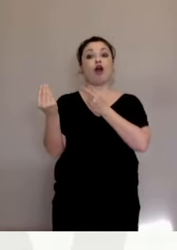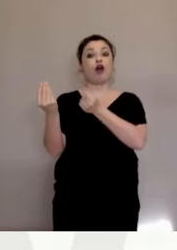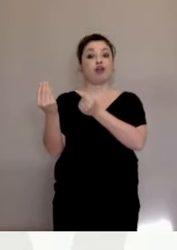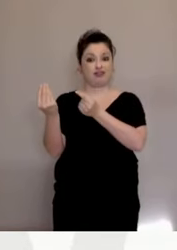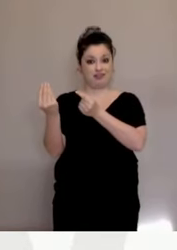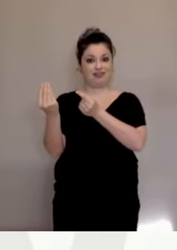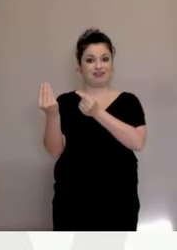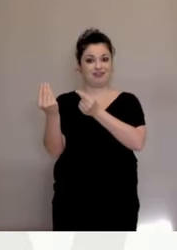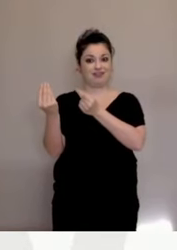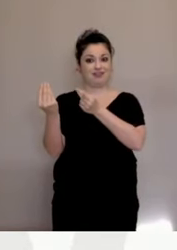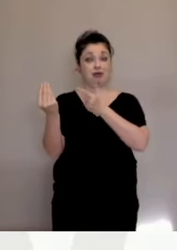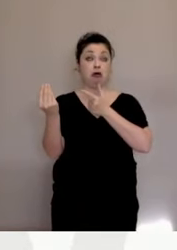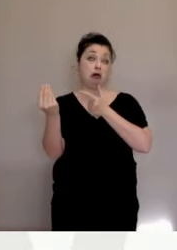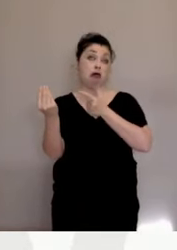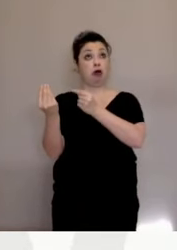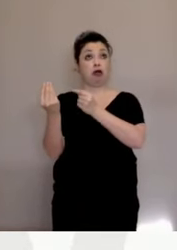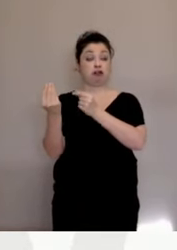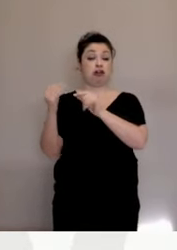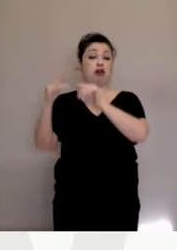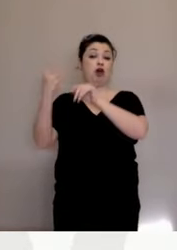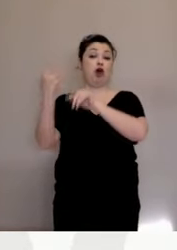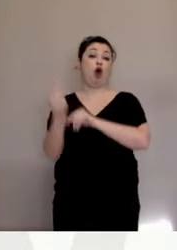co-ontologia, se vuole,